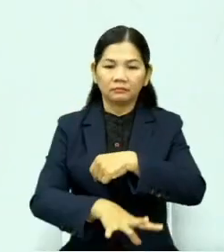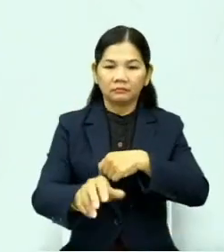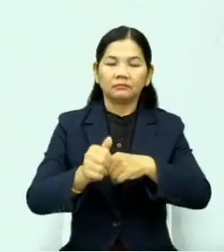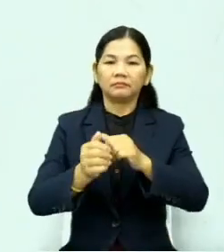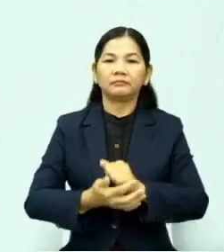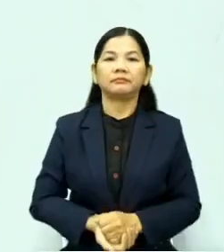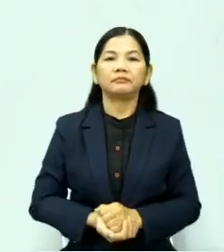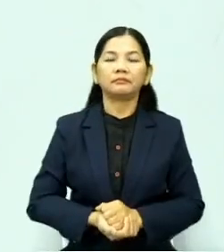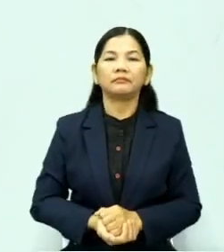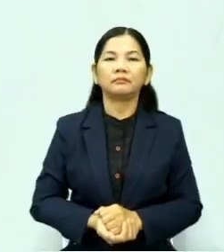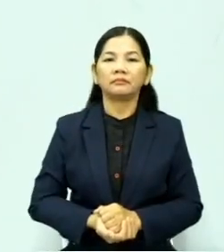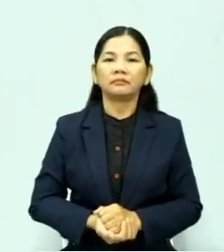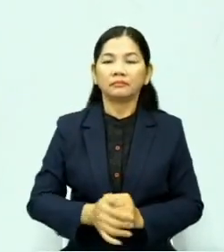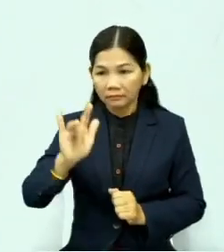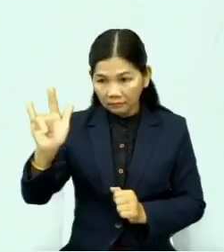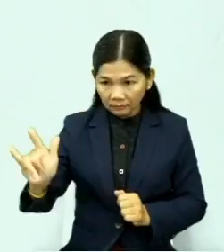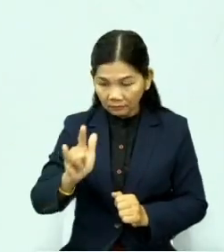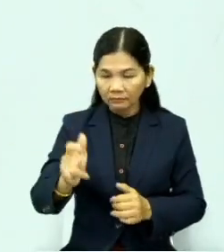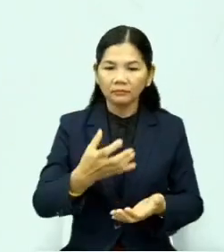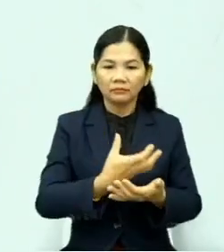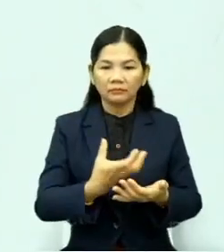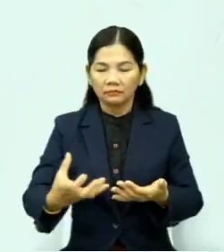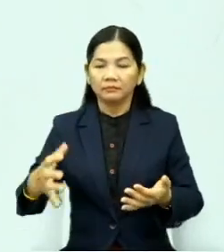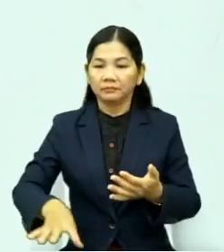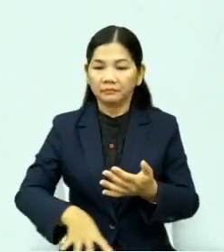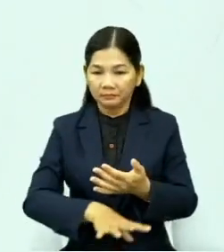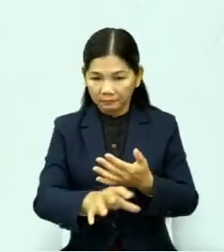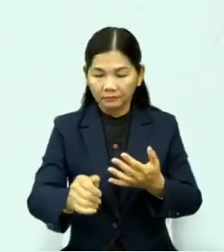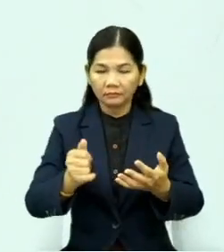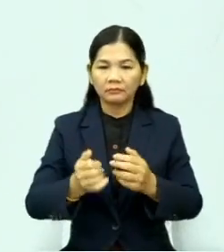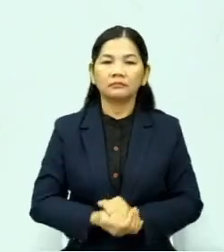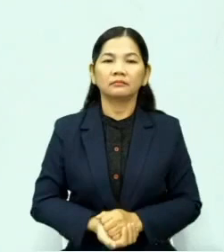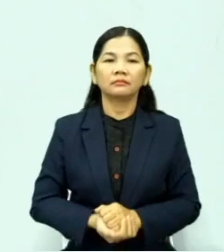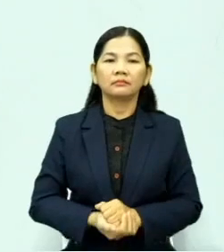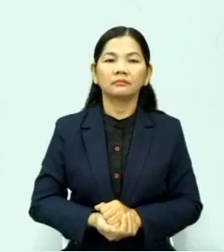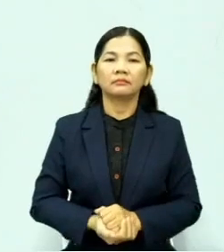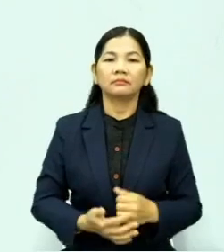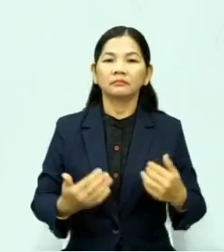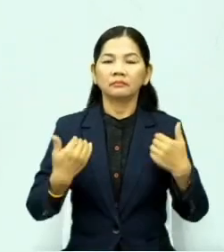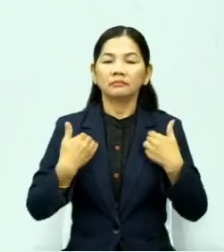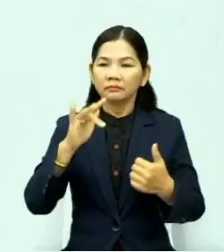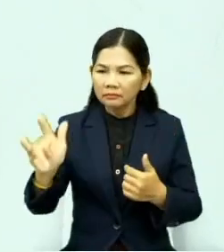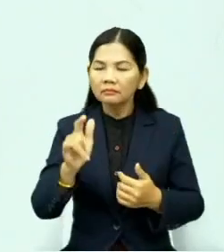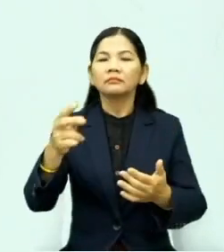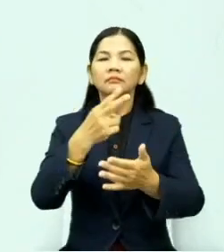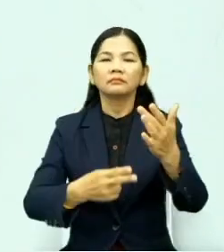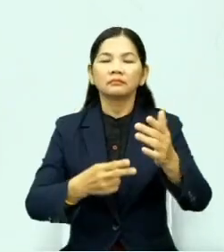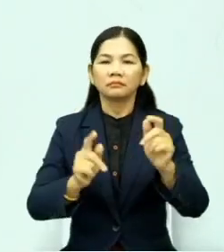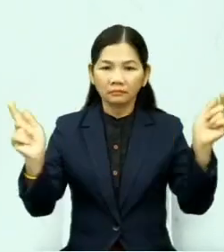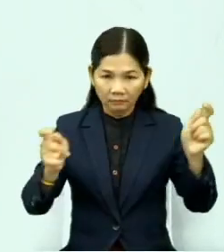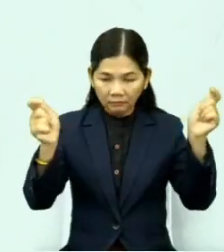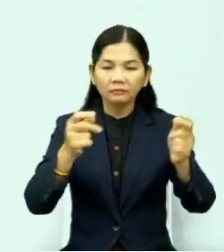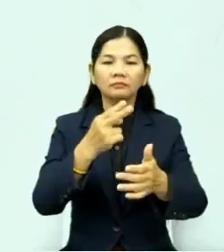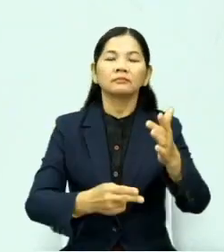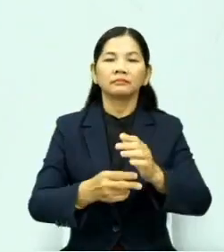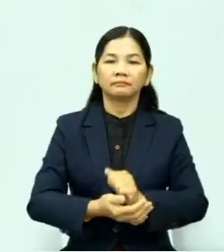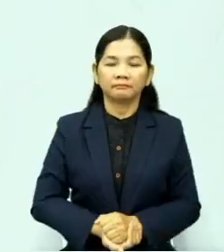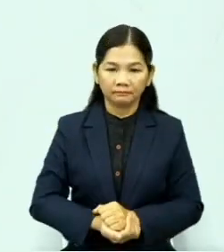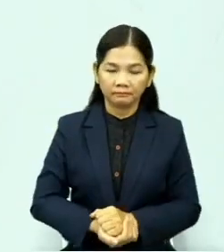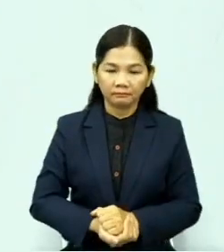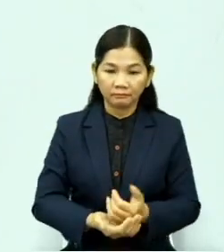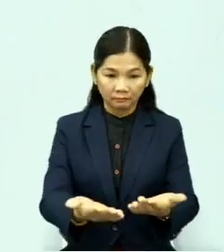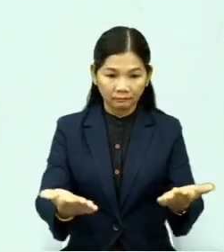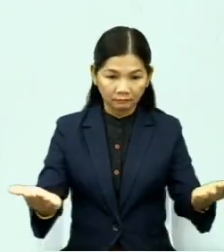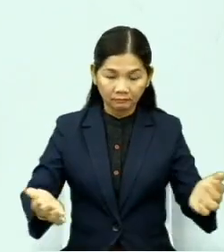ចឹងគេសួរថាការប្រើប្រាស់ឧបករណ៍និងបទភ្លេងខ្មែរនេះតើគេយកទៅប្រើប្រាស់នៅក្នុងពិធីអ្វីខ្លះចាអញ្ចឹ